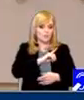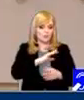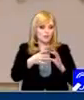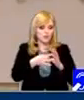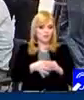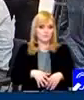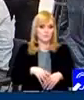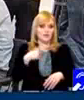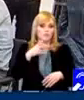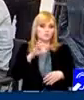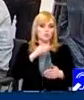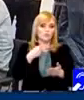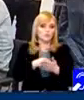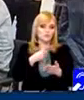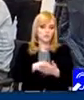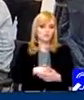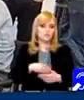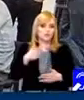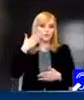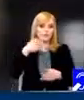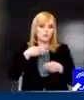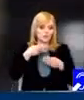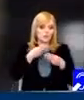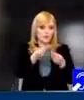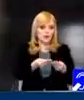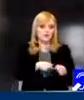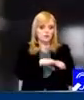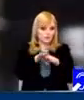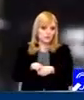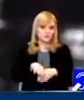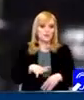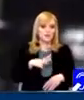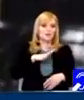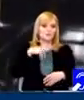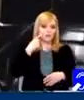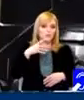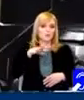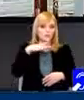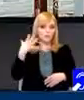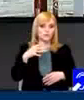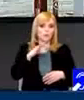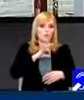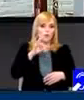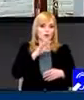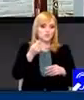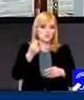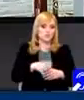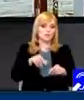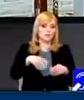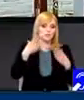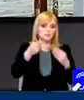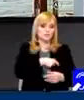și la suportul financiar oferit Republicii Moldova de către România. Acesta ar trebui promovat mai mult în presa de pe ambele maluri ale Prutului. În aceste